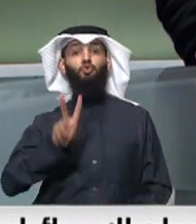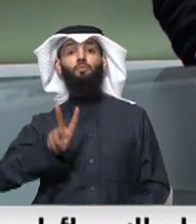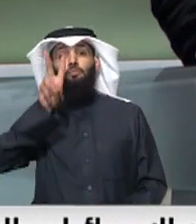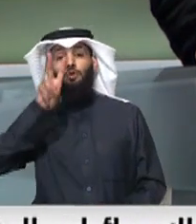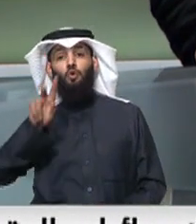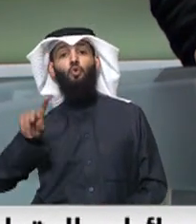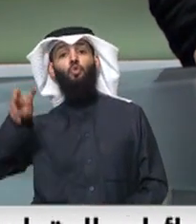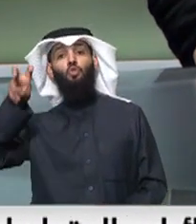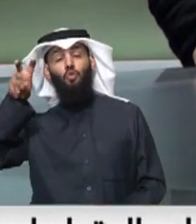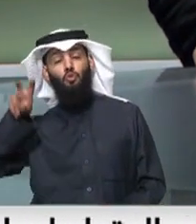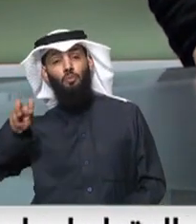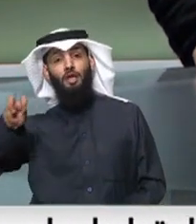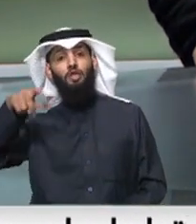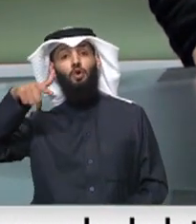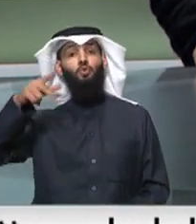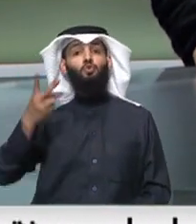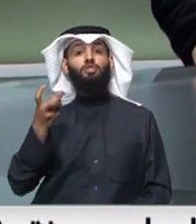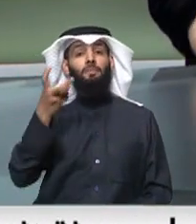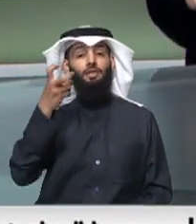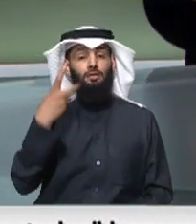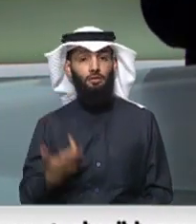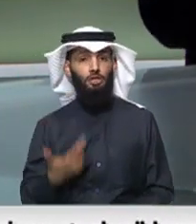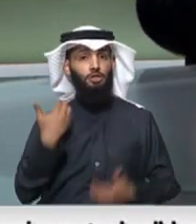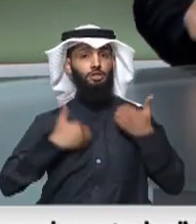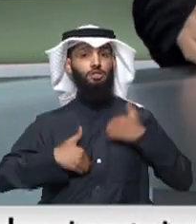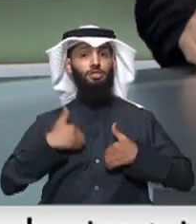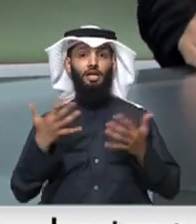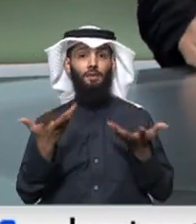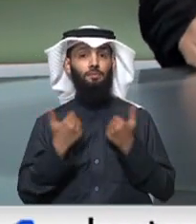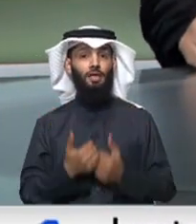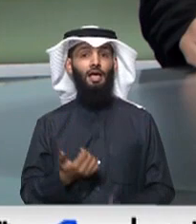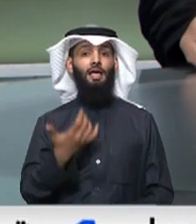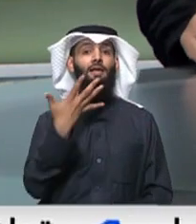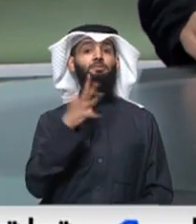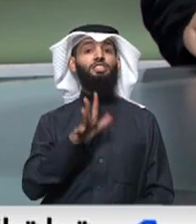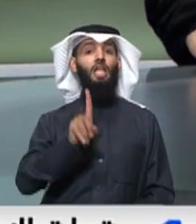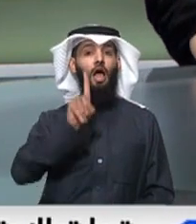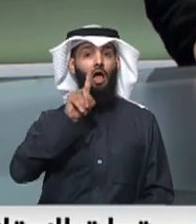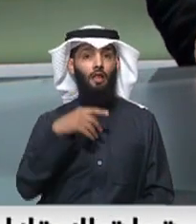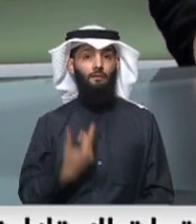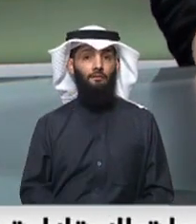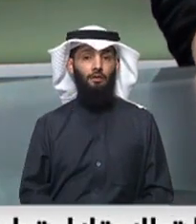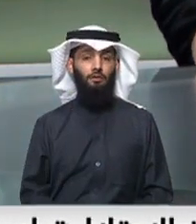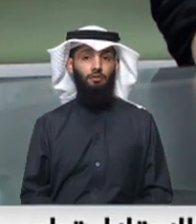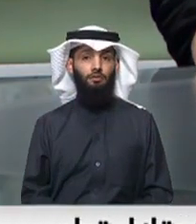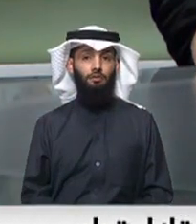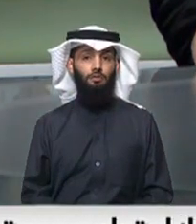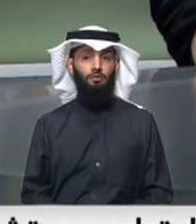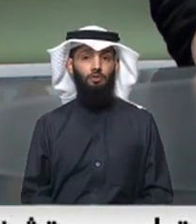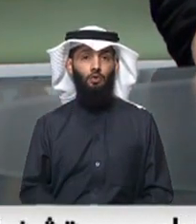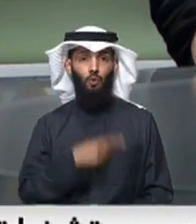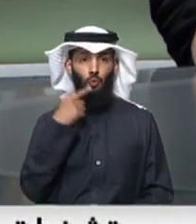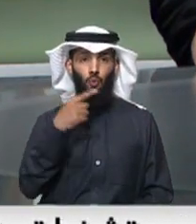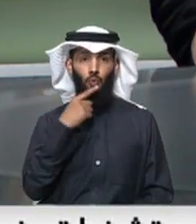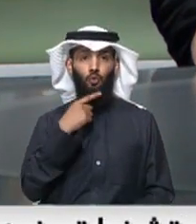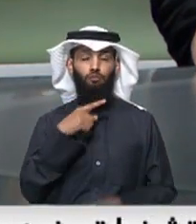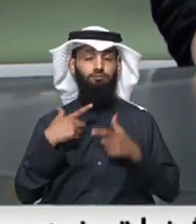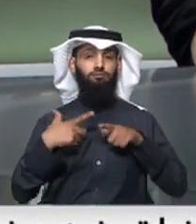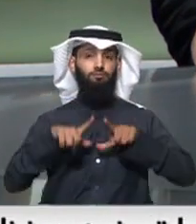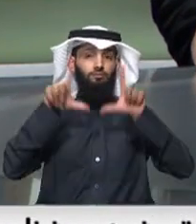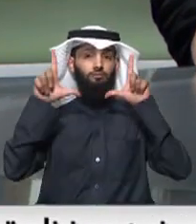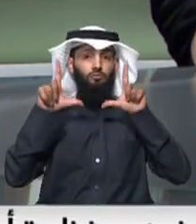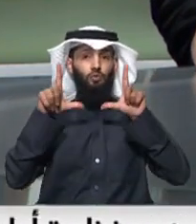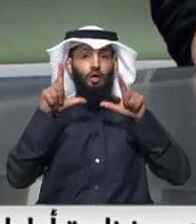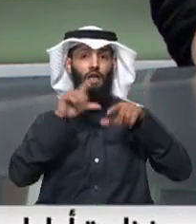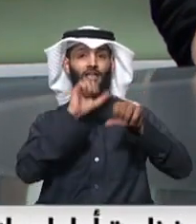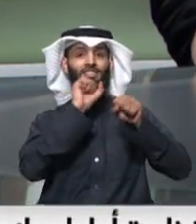18,778، والجرحى كذلك إلى أكثر من 50,000. نعم، يأتي ذلك فيما قال المرصد الأورومتوسطي لحقوق